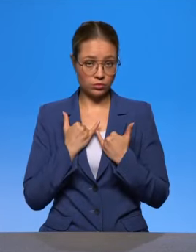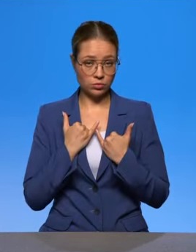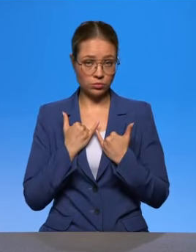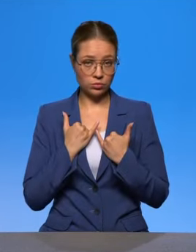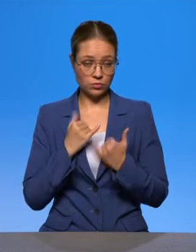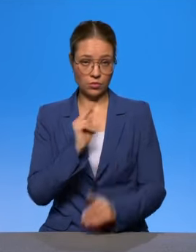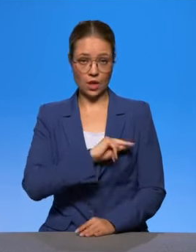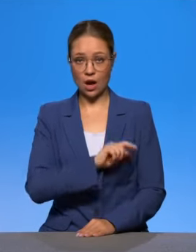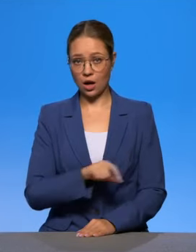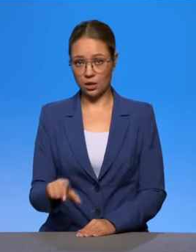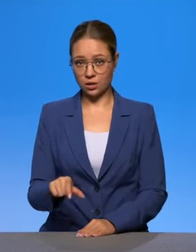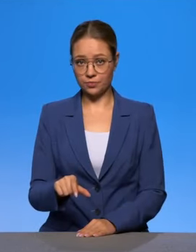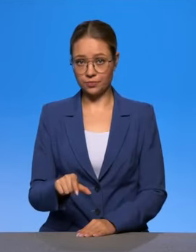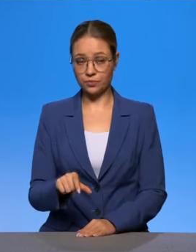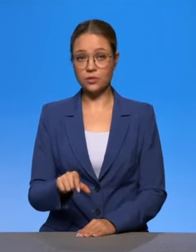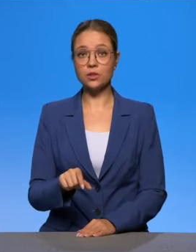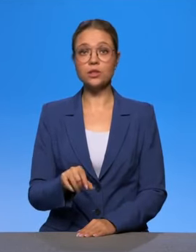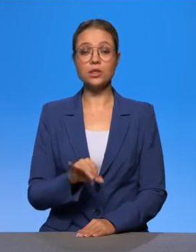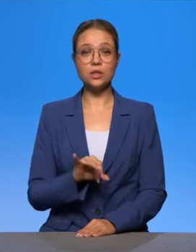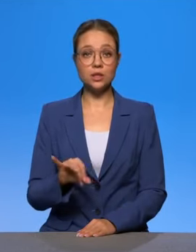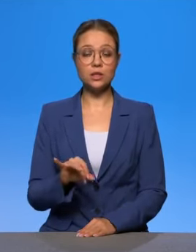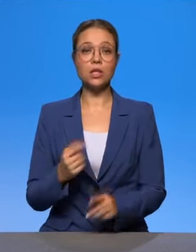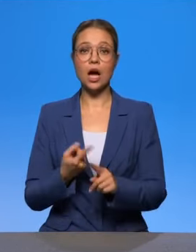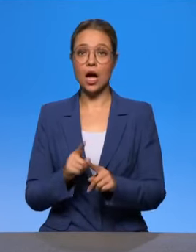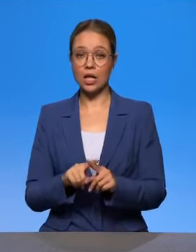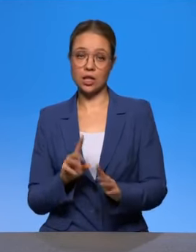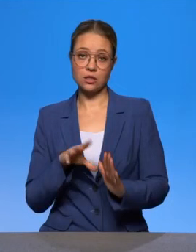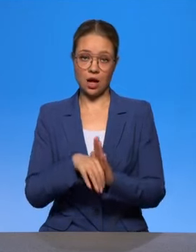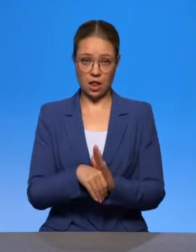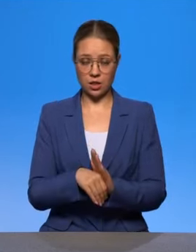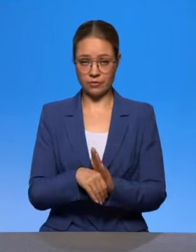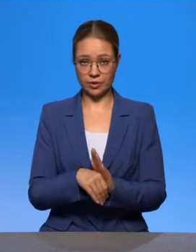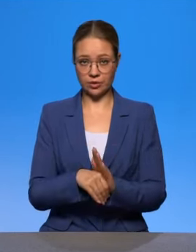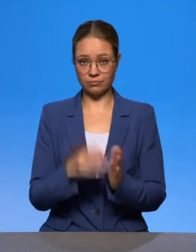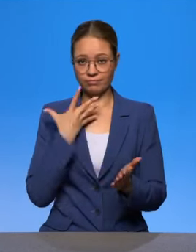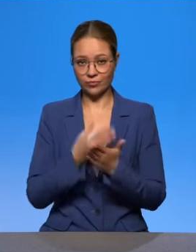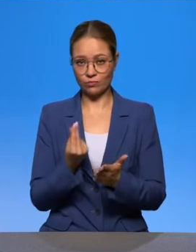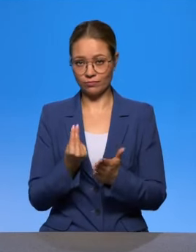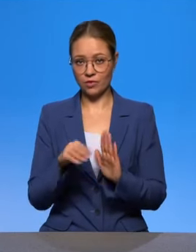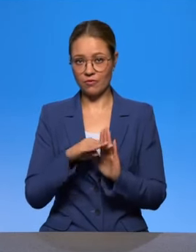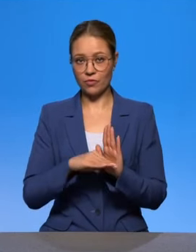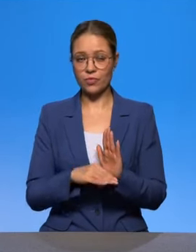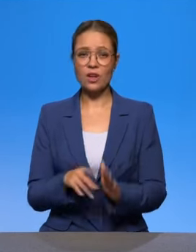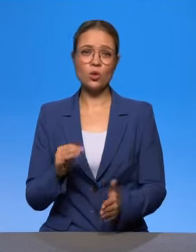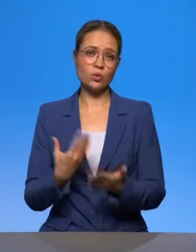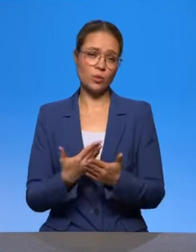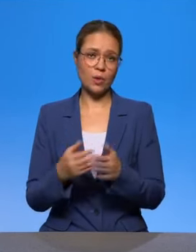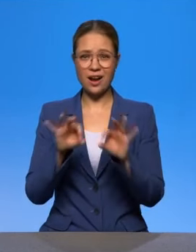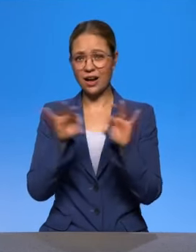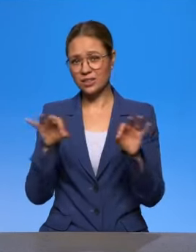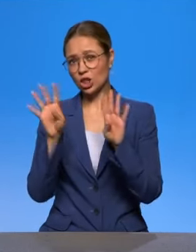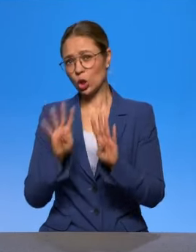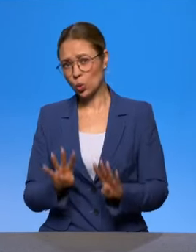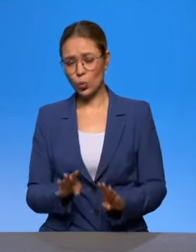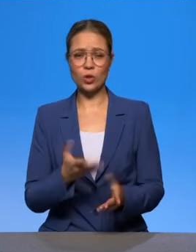кадры и закладывает это в финансирование. Но, извините, гординотюлевая фабрика, пельменная фабрика,